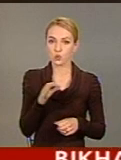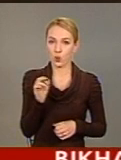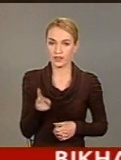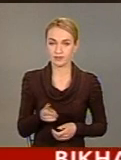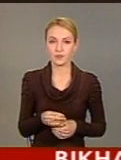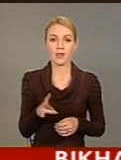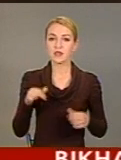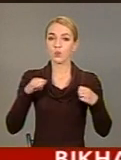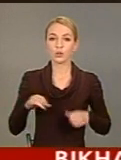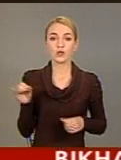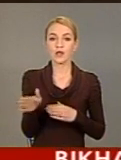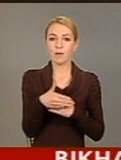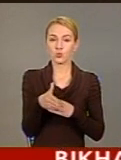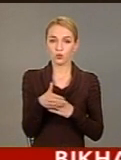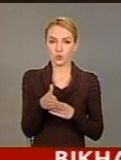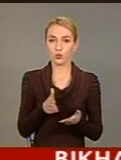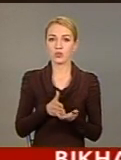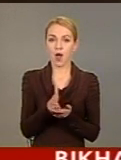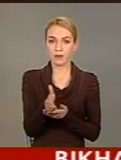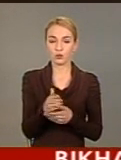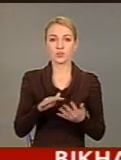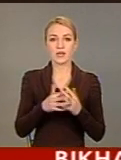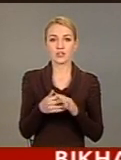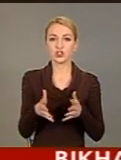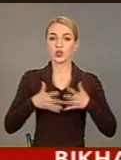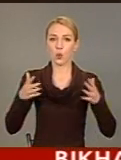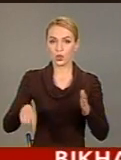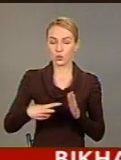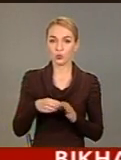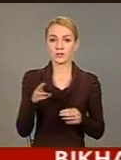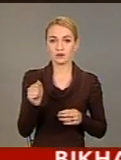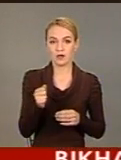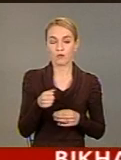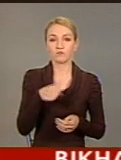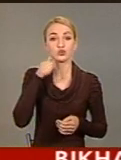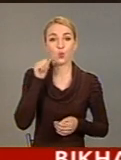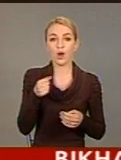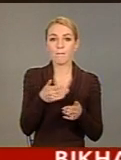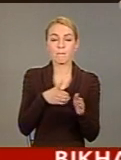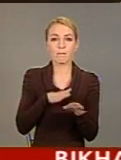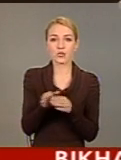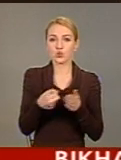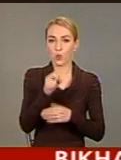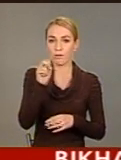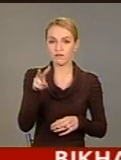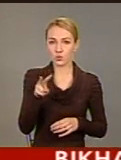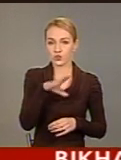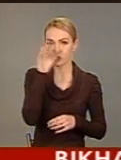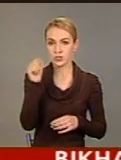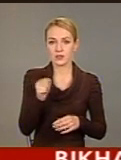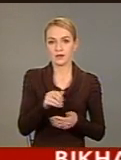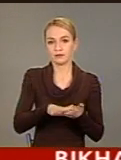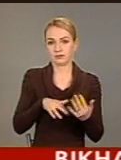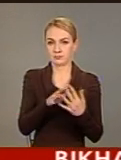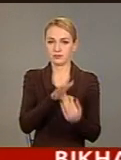неспокійний на маріупольському напрямкому вселищі широканоми там Вчора майже до опівночі тривали запеклі